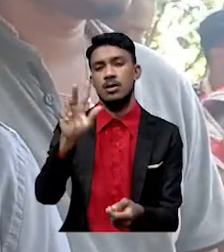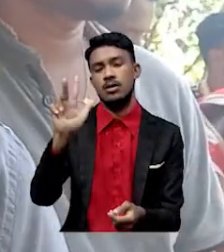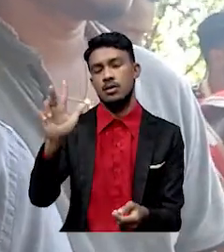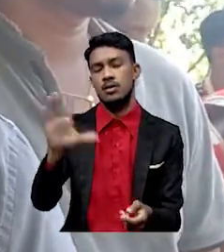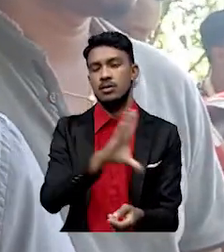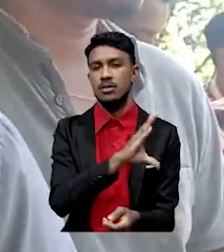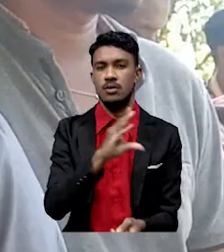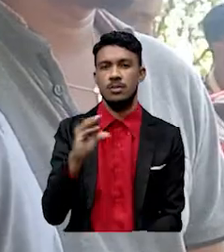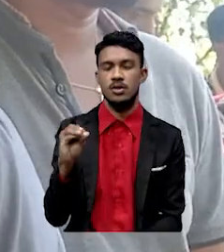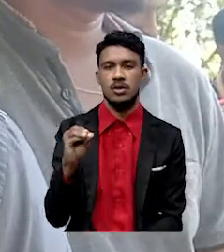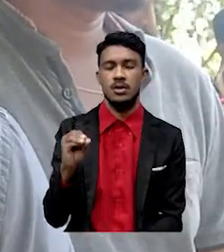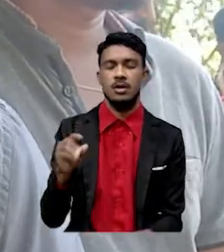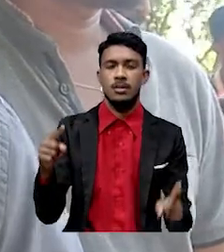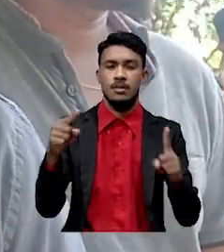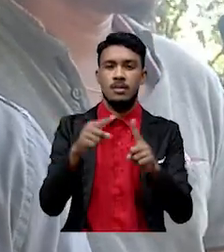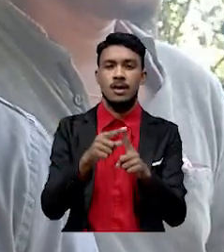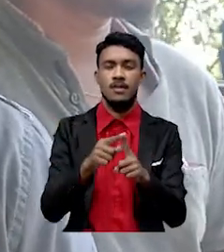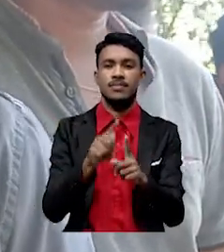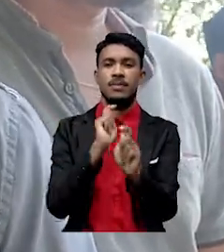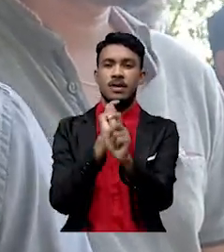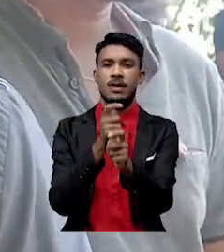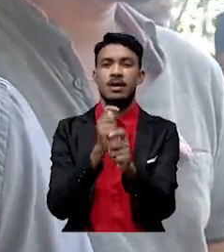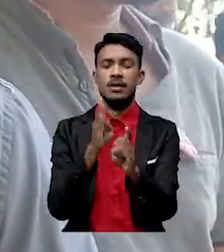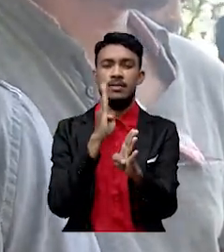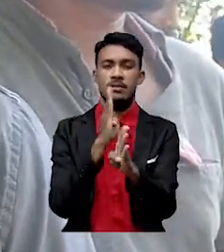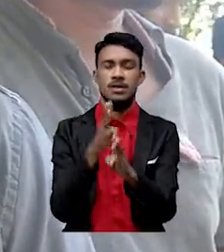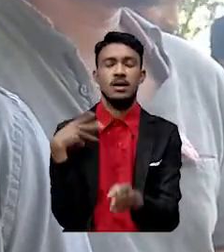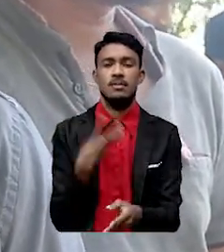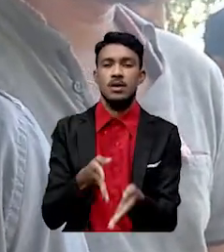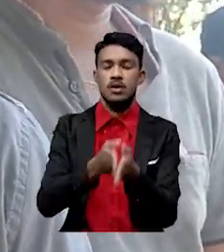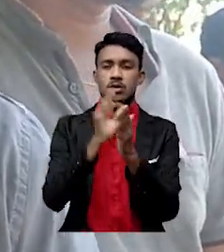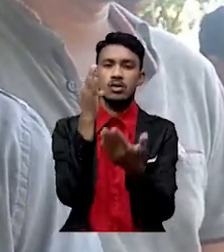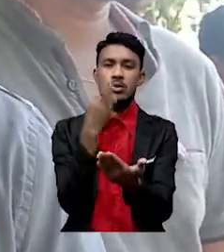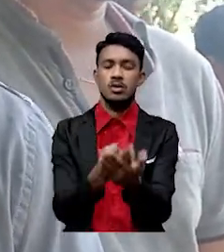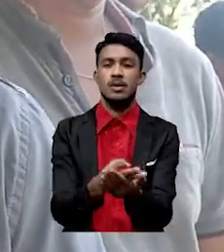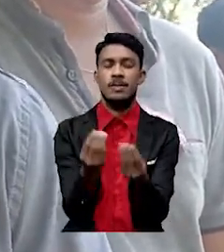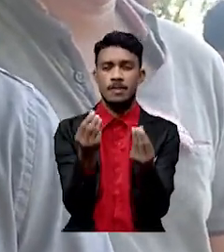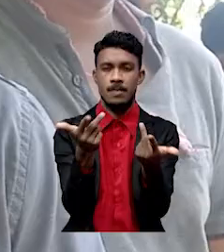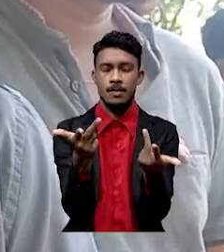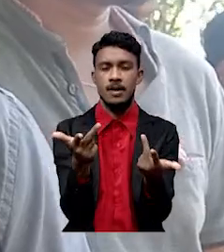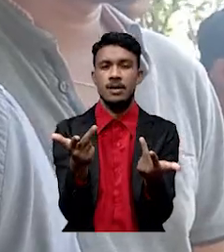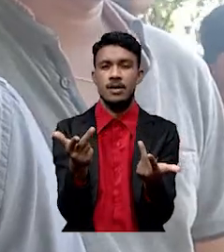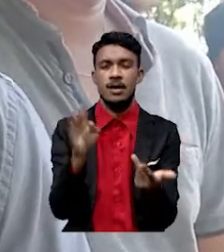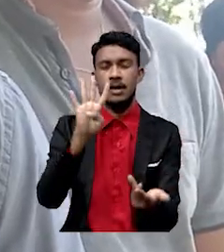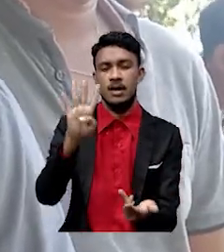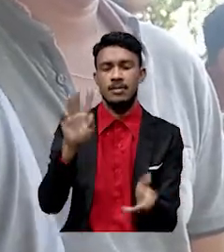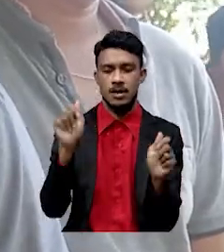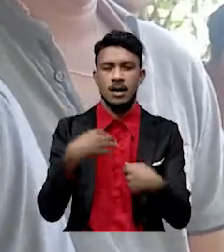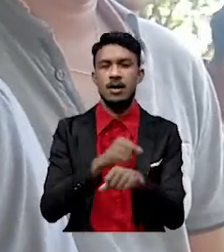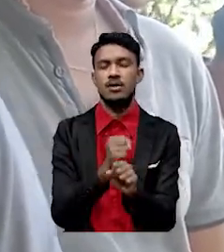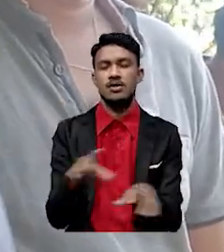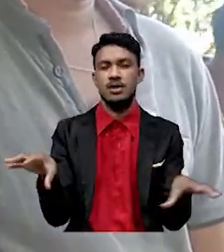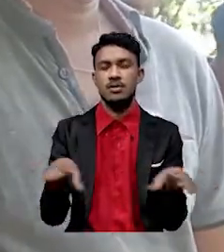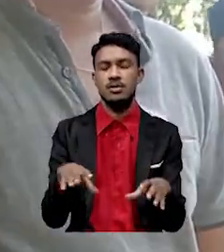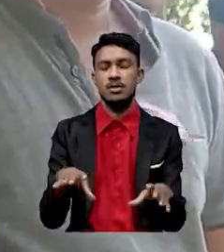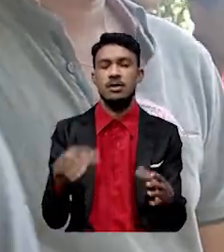ba trek bi sirne ami hus sirah kontribusaun sementi saka hat param bel halo amne servisu i ami halo amne